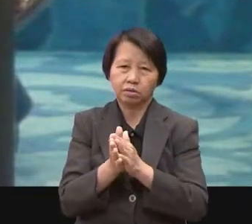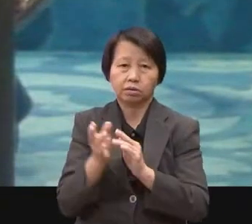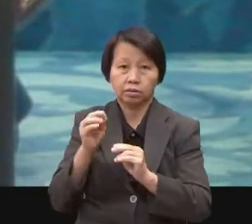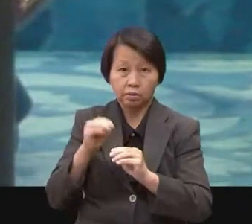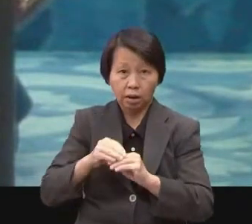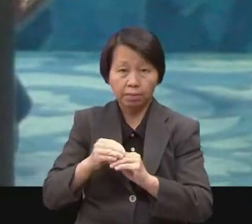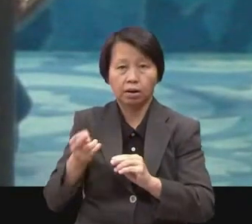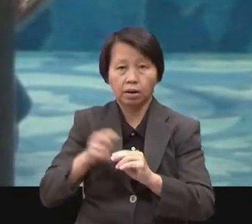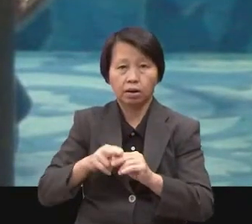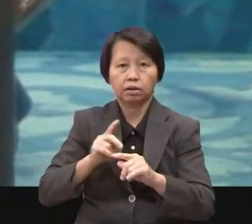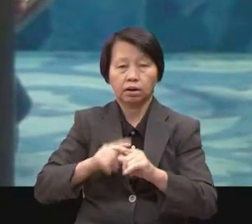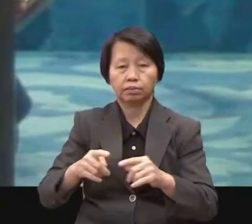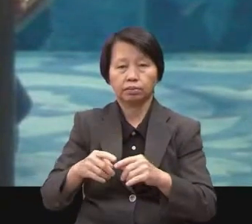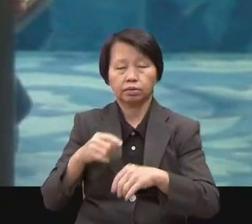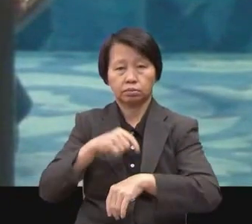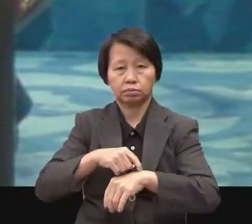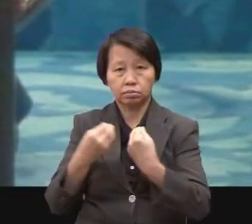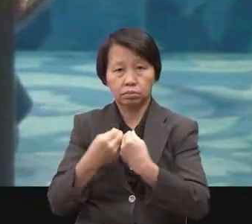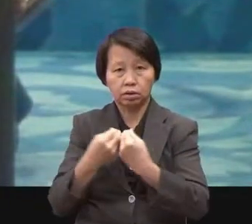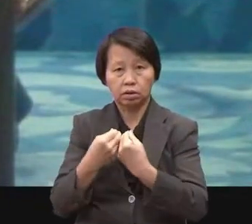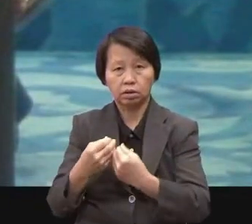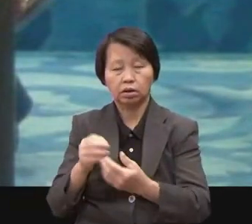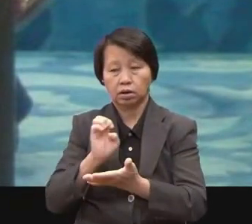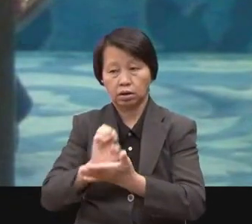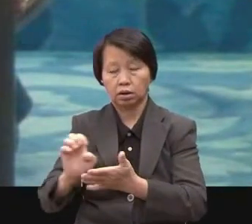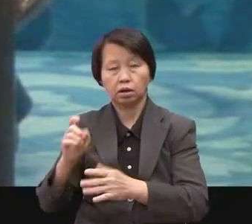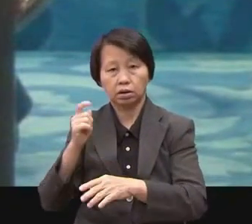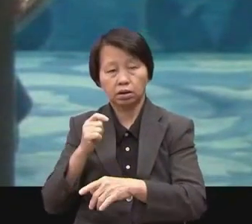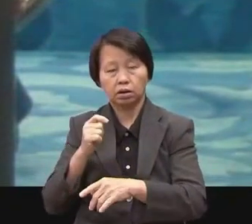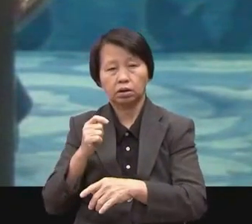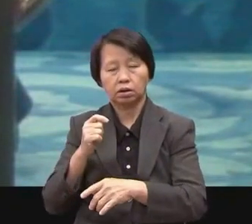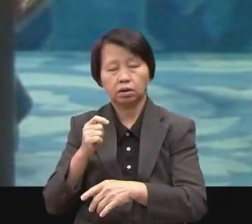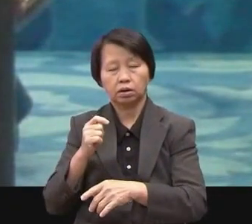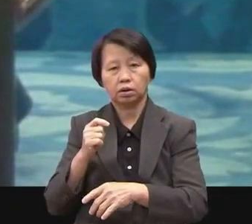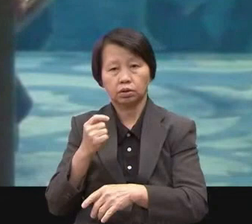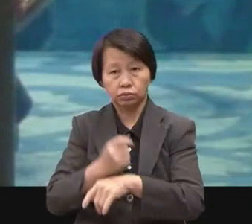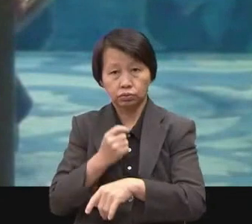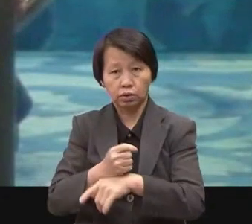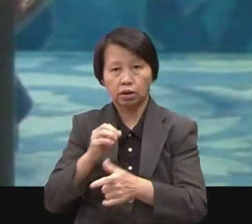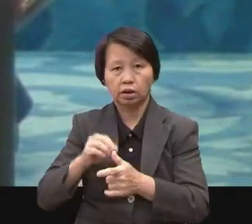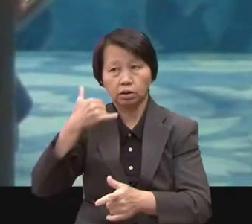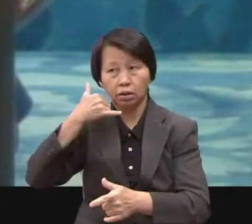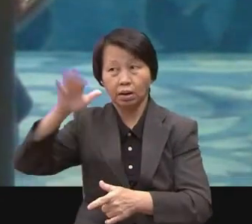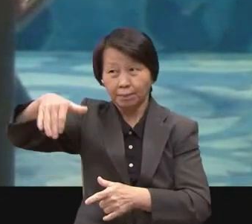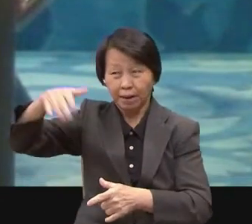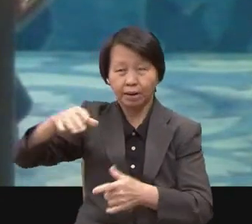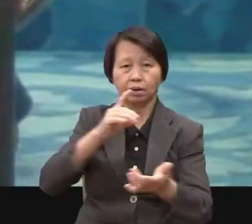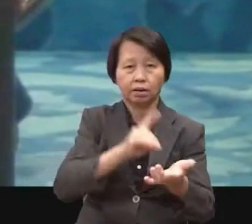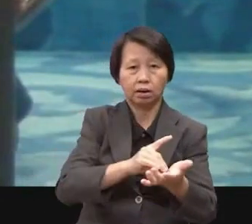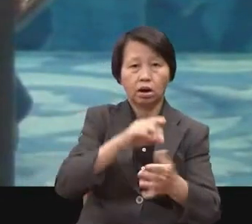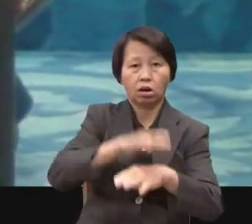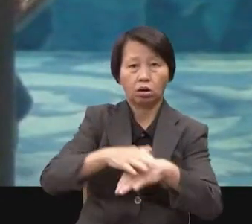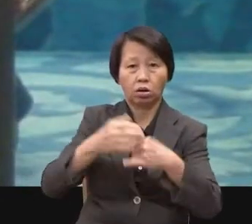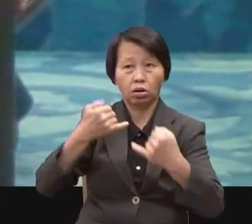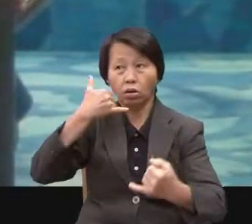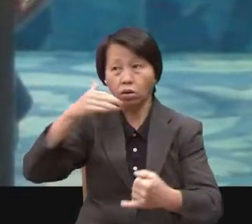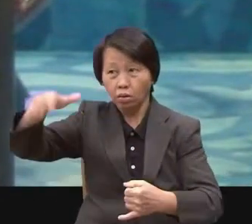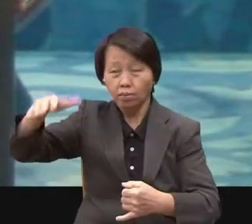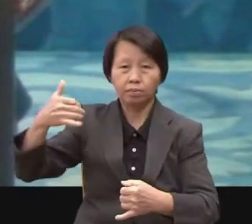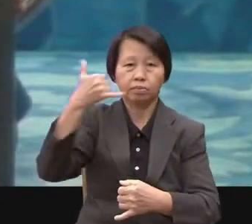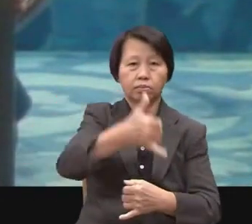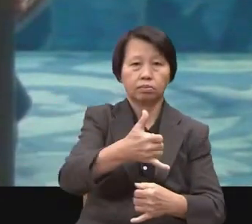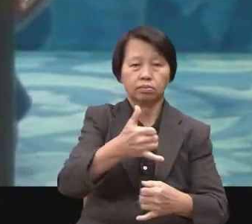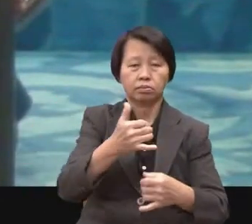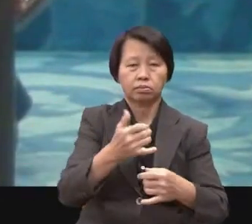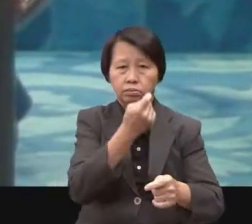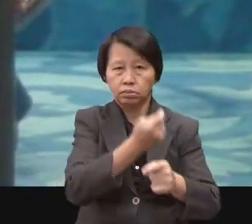kadang semasa Elang tugas atas panggilan yaitu onkol sama ada bagian